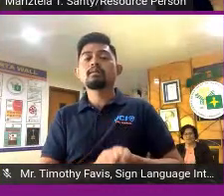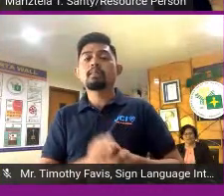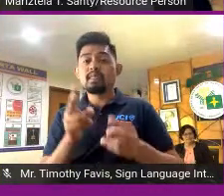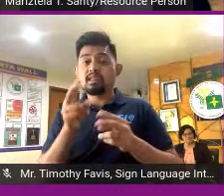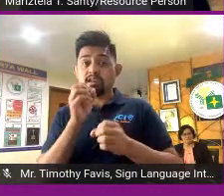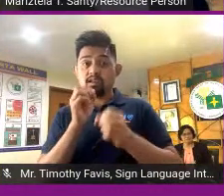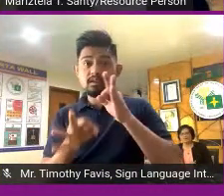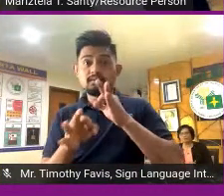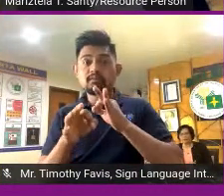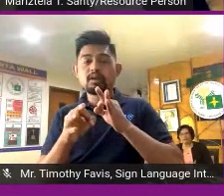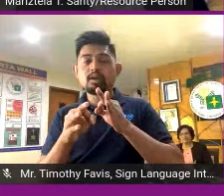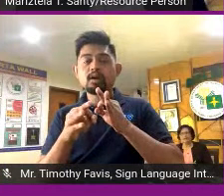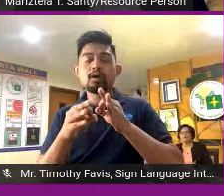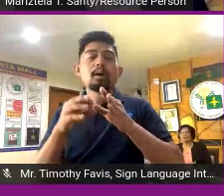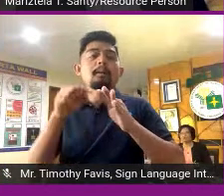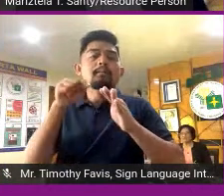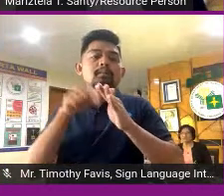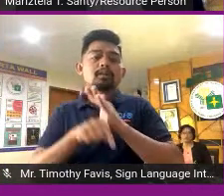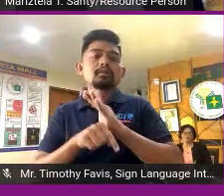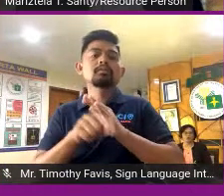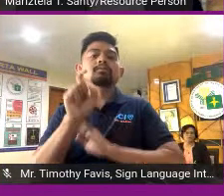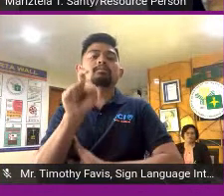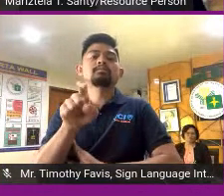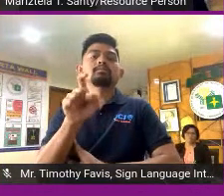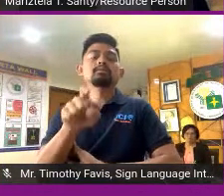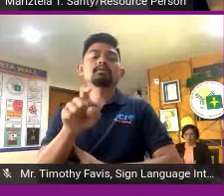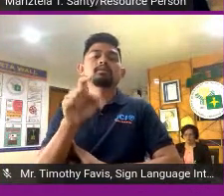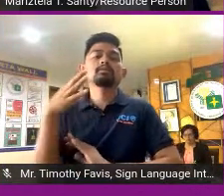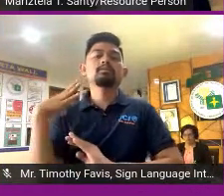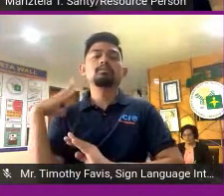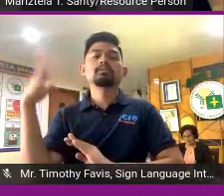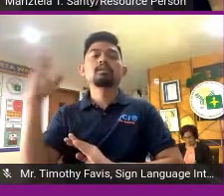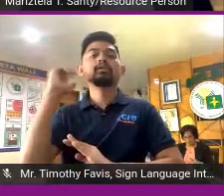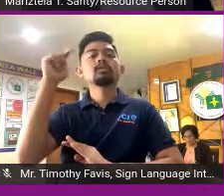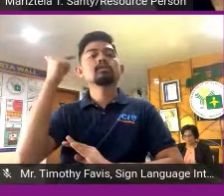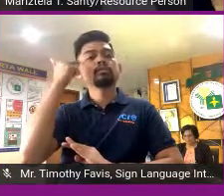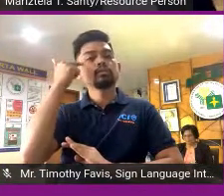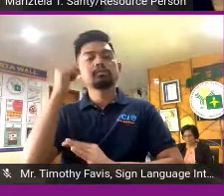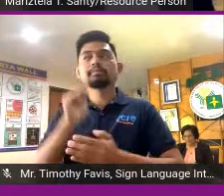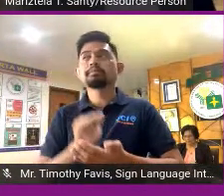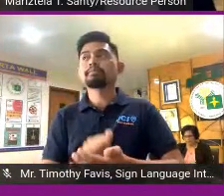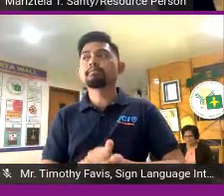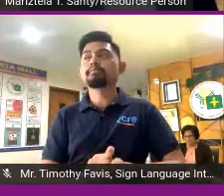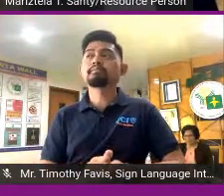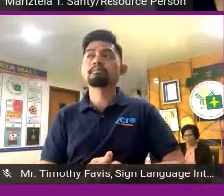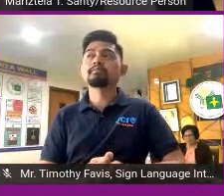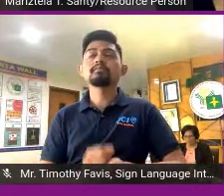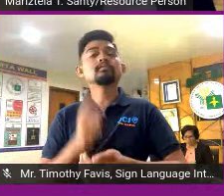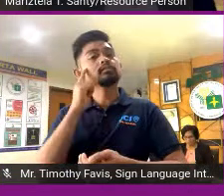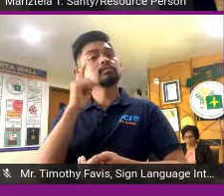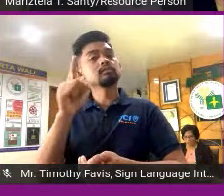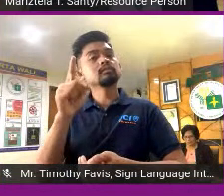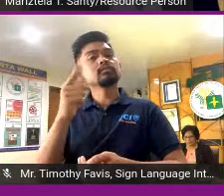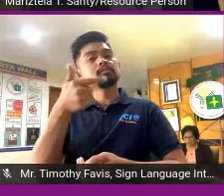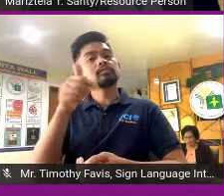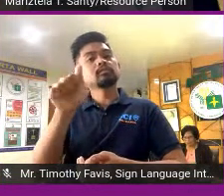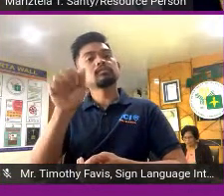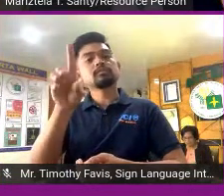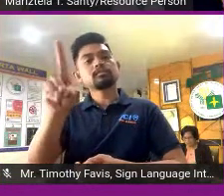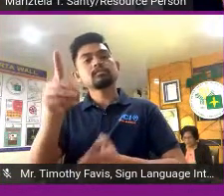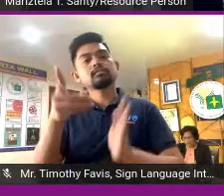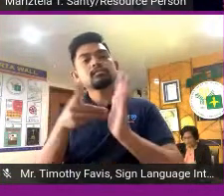nangangailangan ang isang barangay o isang gobyerno na para sa ikauundan